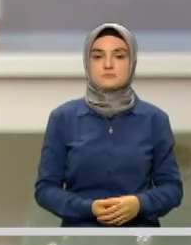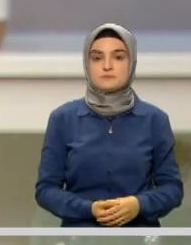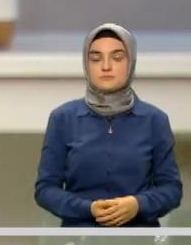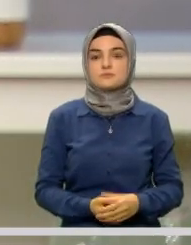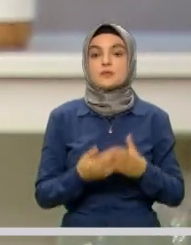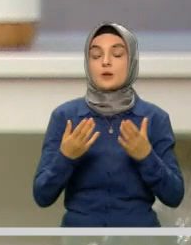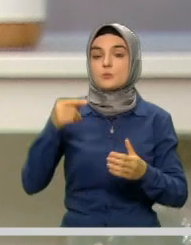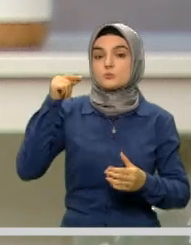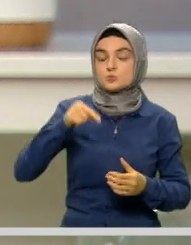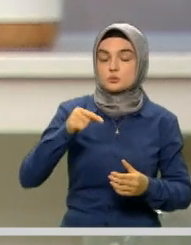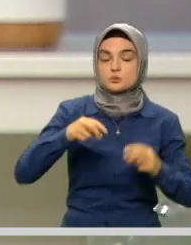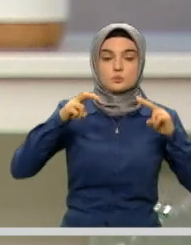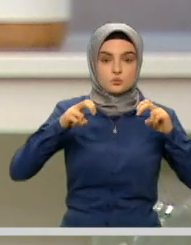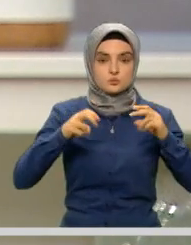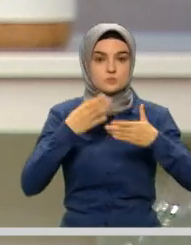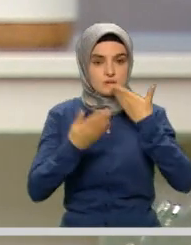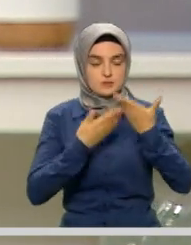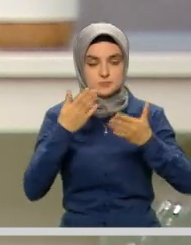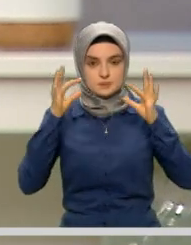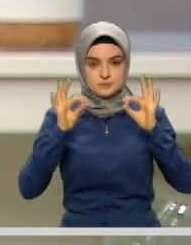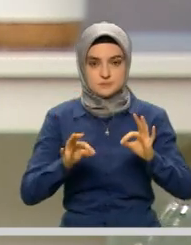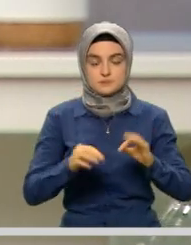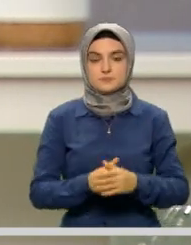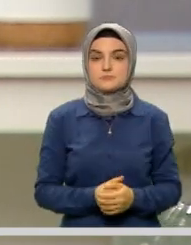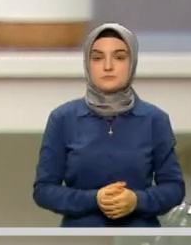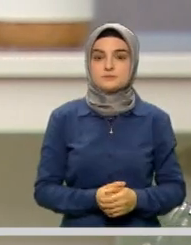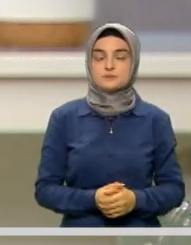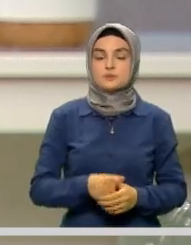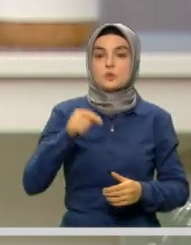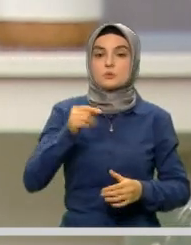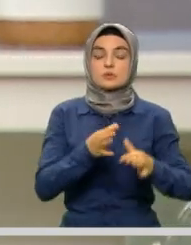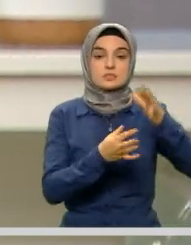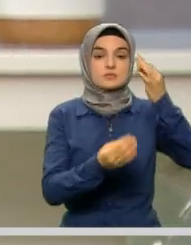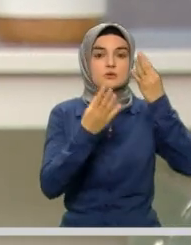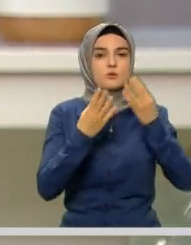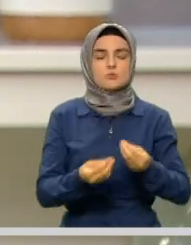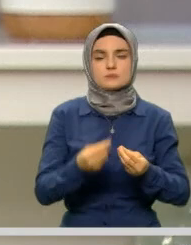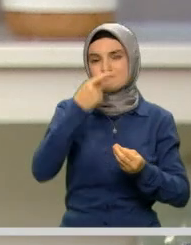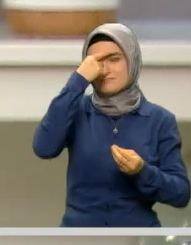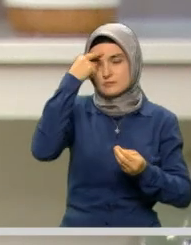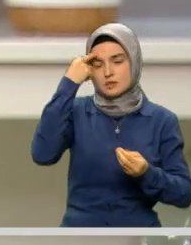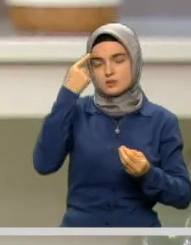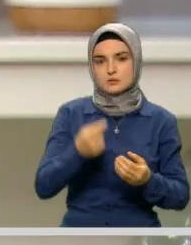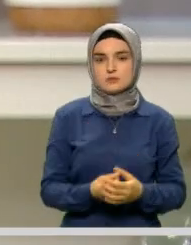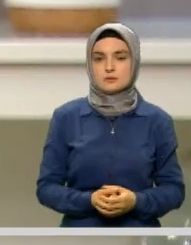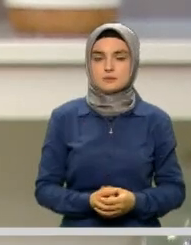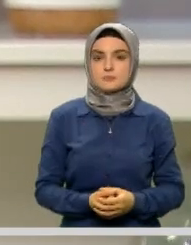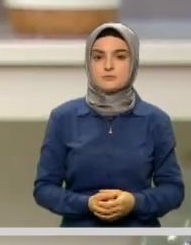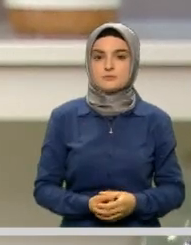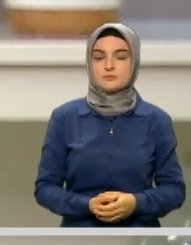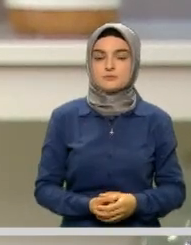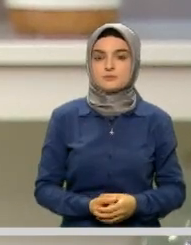gelelim bugünkü içeriğimize günün konusuna. Bugün aslında insan olmanın belki de böyle en